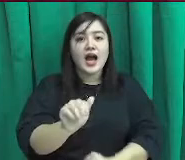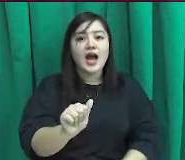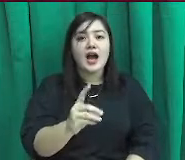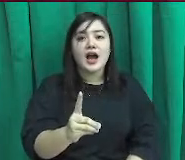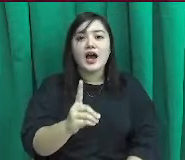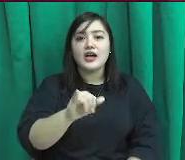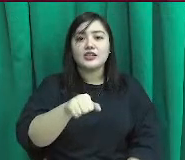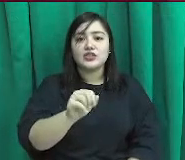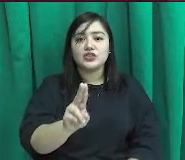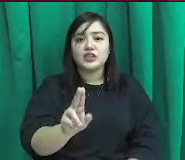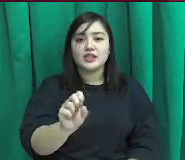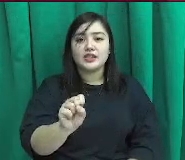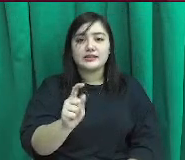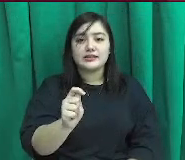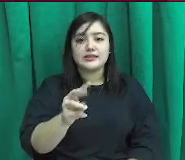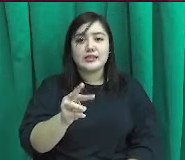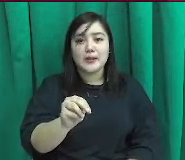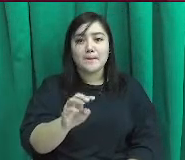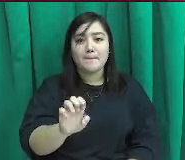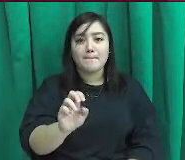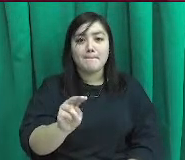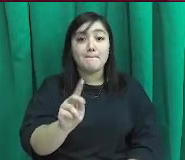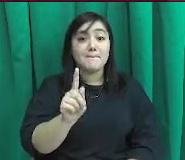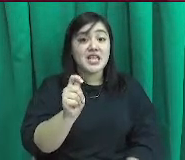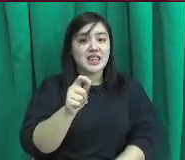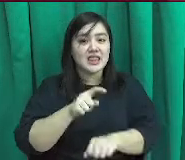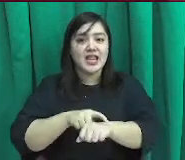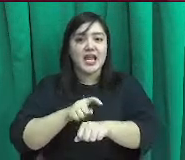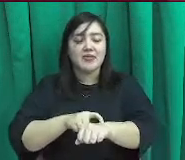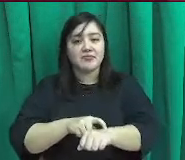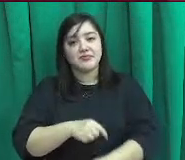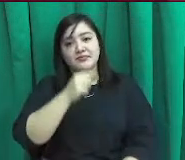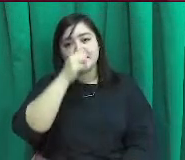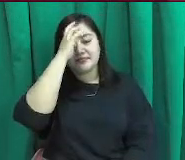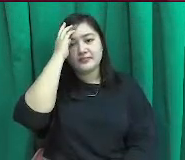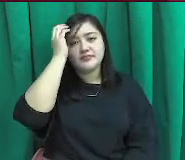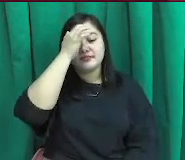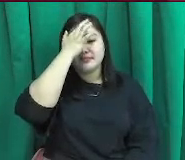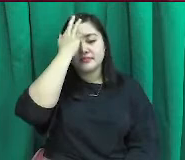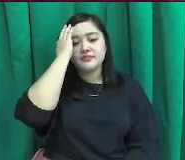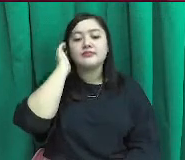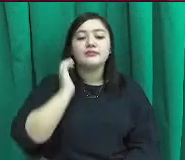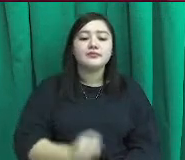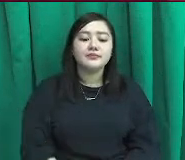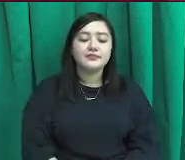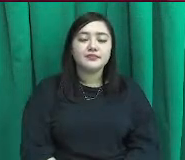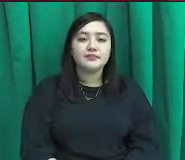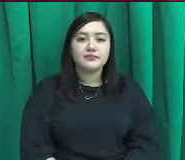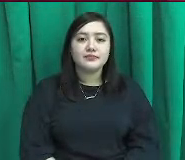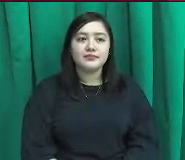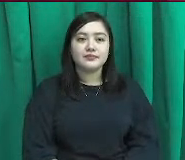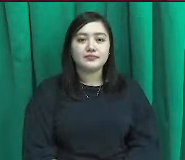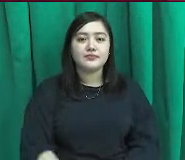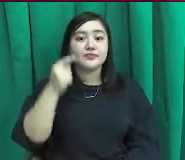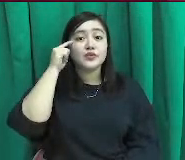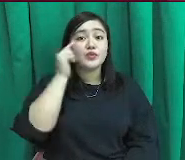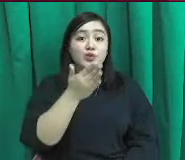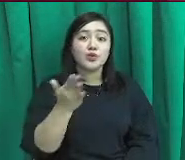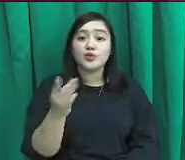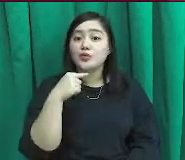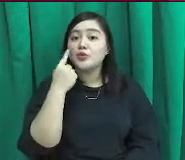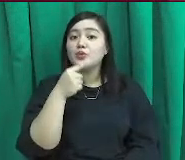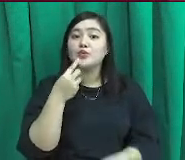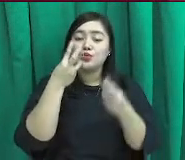yung adjustment period. Yeah. Kaya isa yan sa mga, actually ito eh, masegwayan ko lang. Isa yan sa mga nanonood sa preparation, isa yan sa mga nasa